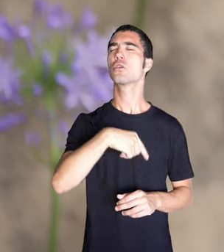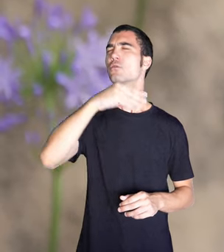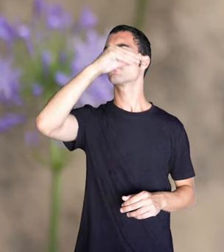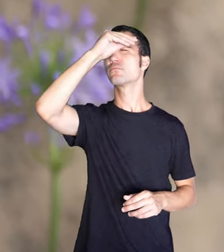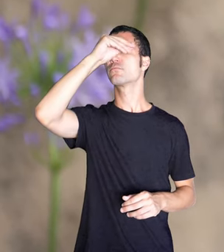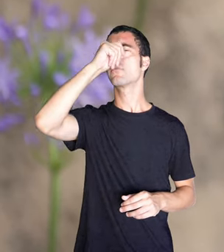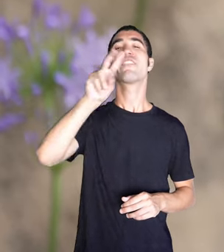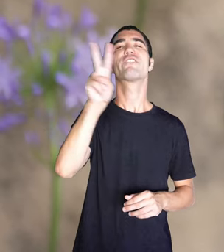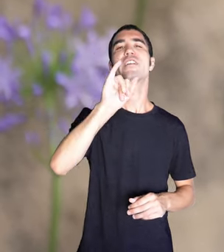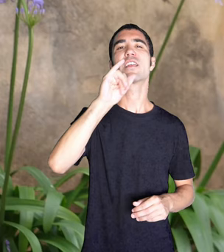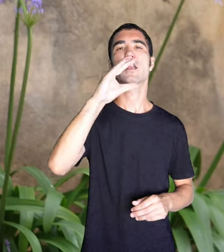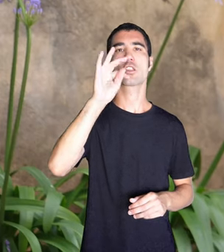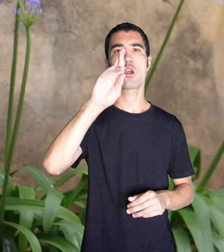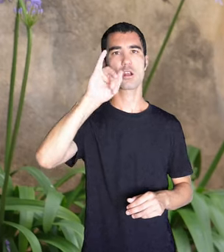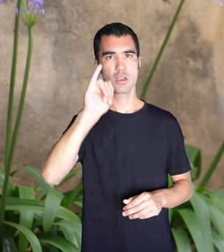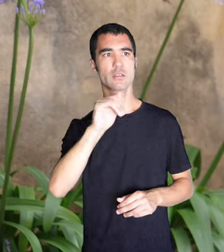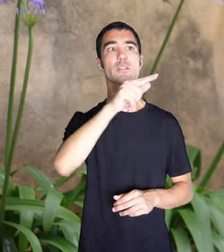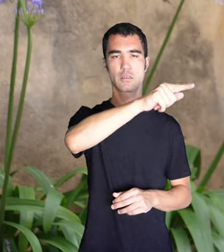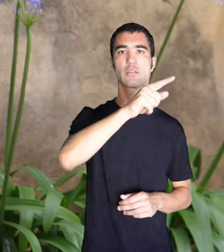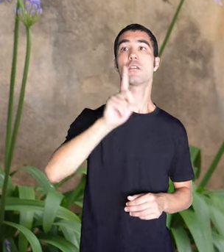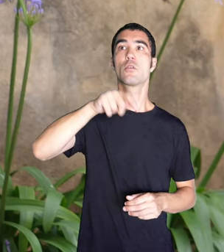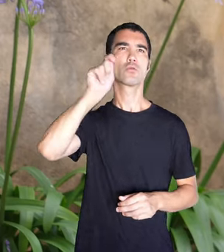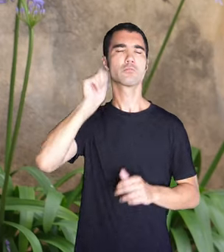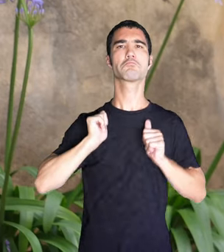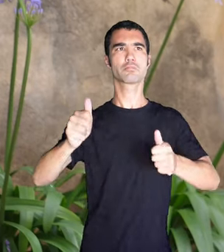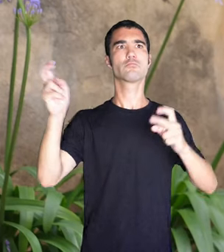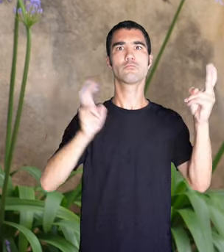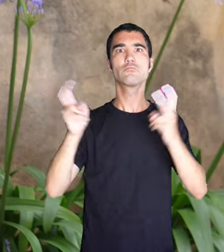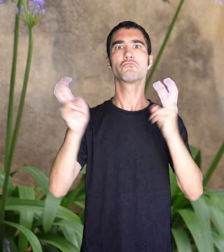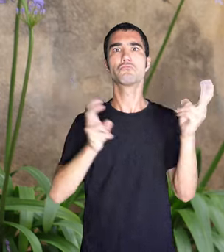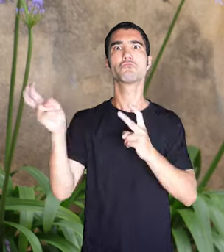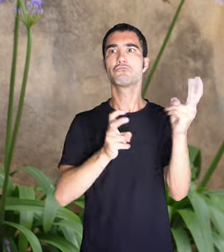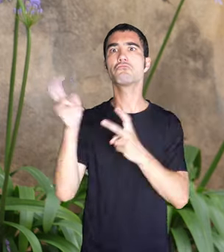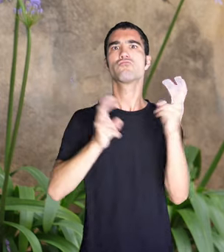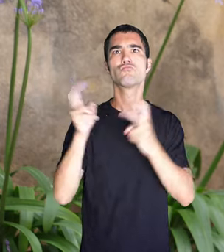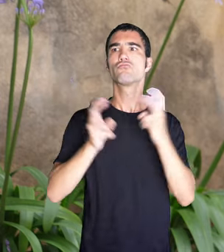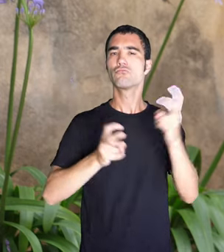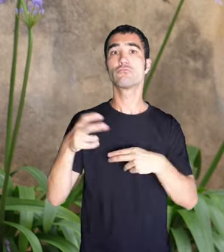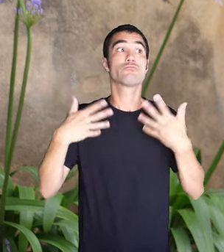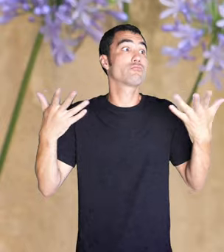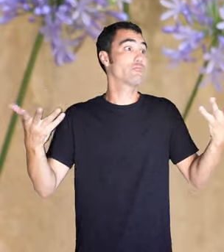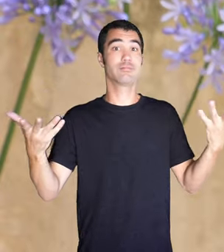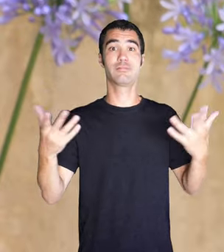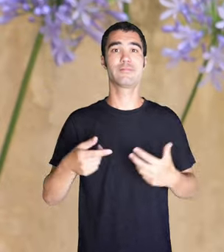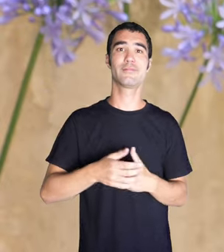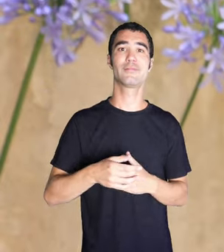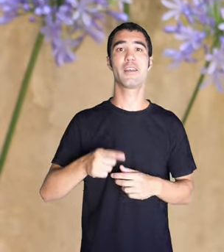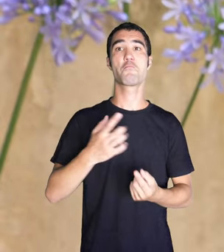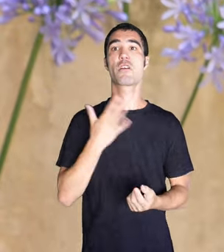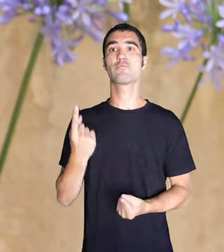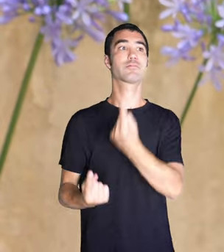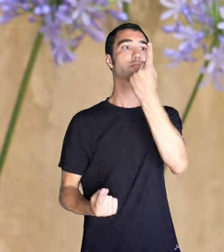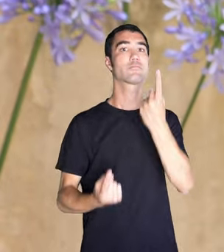no sé, a Vittori. Ara començaven a venir turistes i això, i de vegades